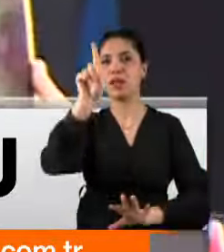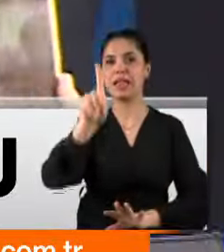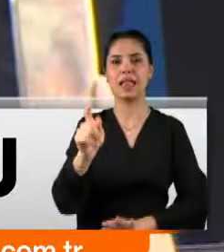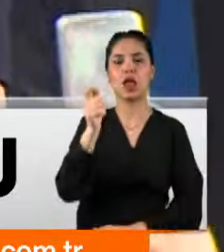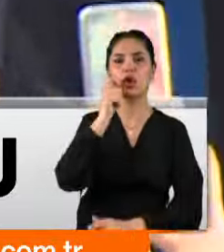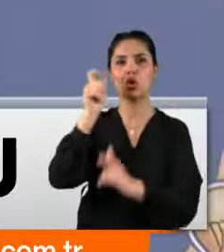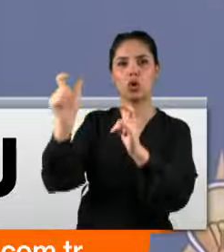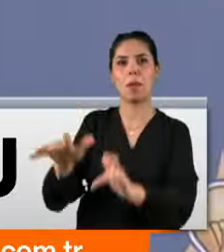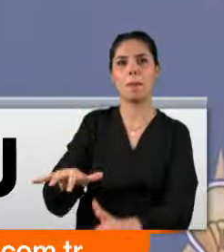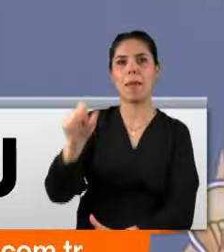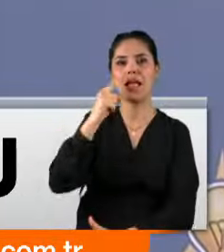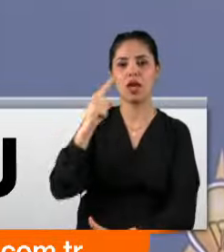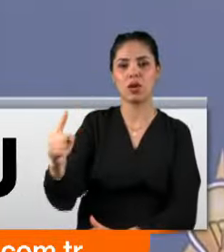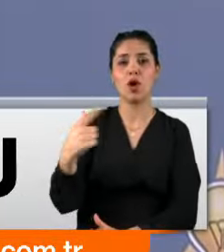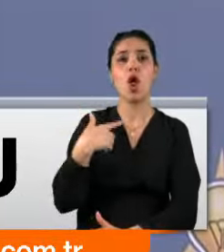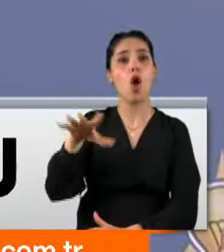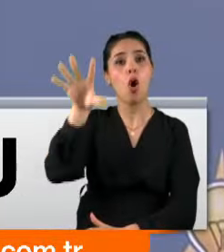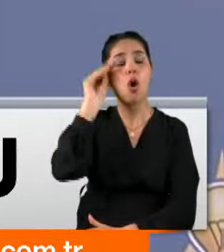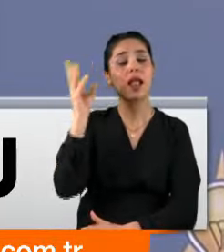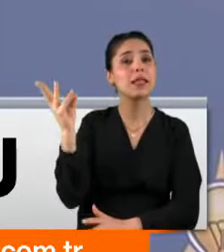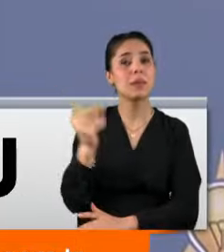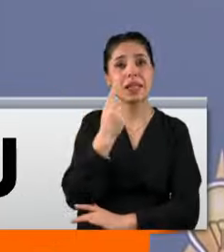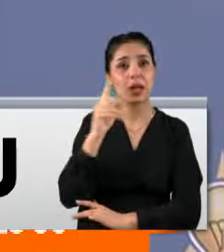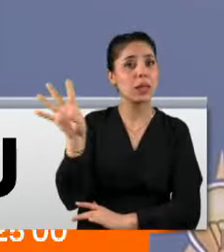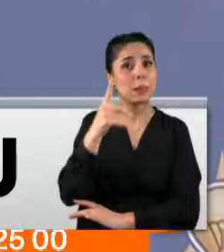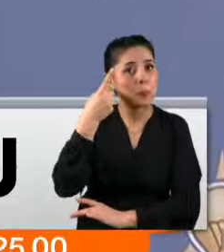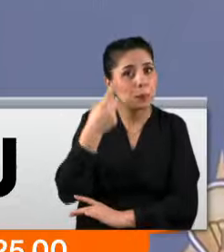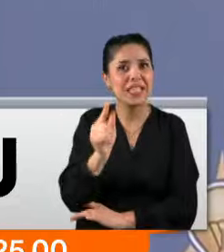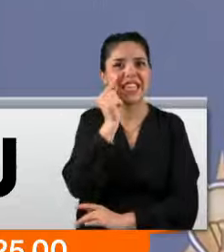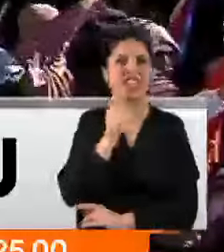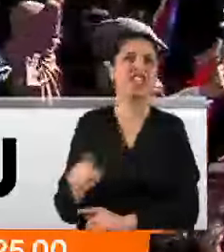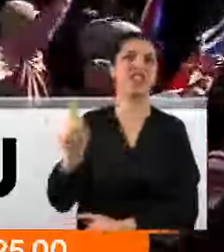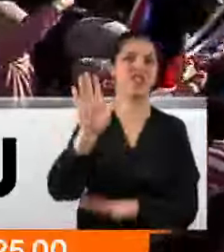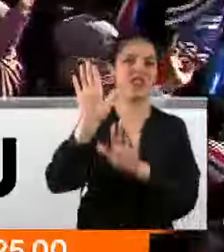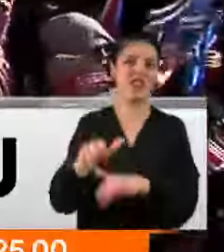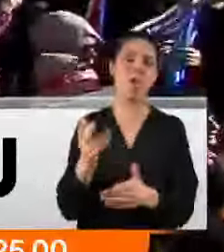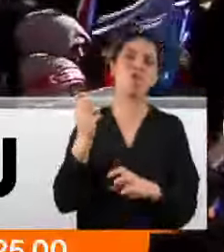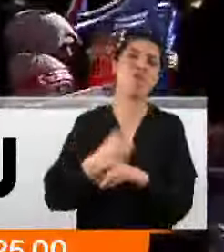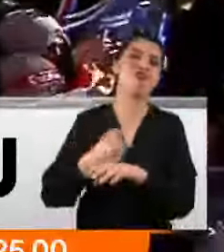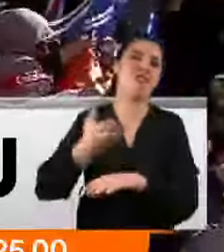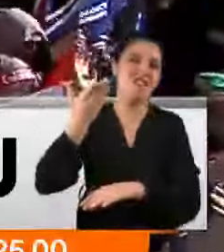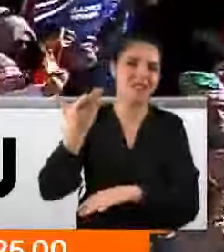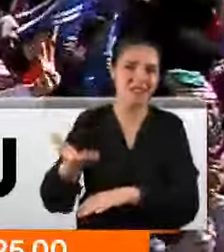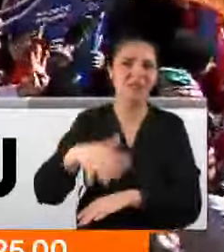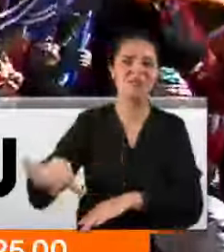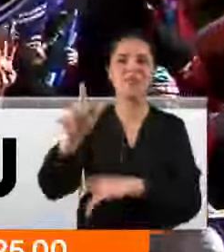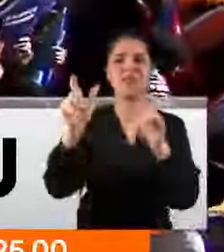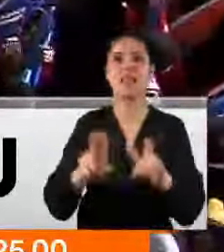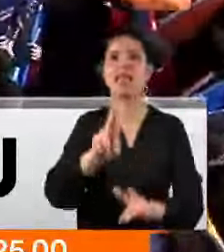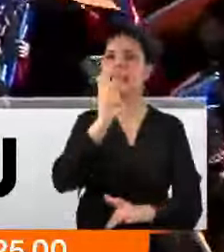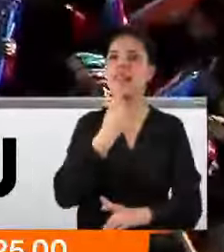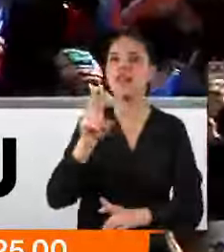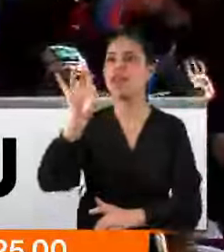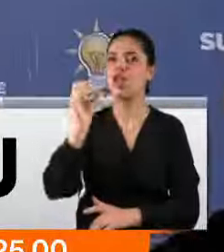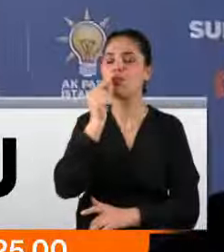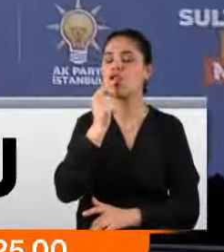Sultanbeyli Meydanı oldu. Aldığım rakam 40 bin. Maşallah. Alanda 7'den 70'e